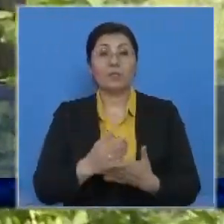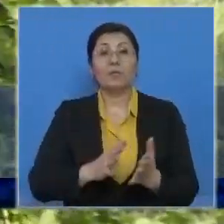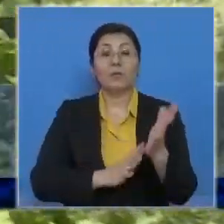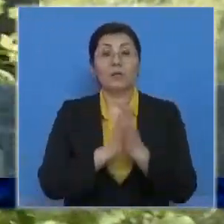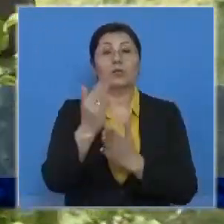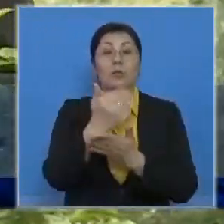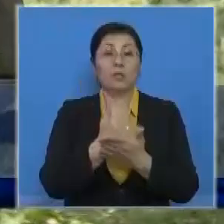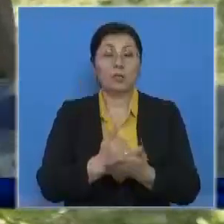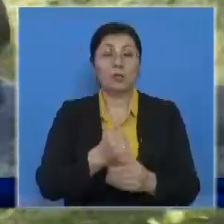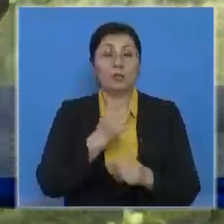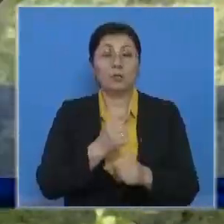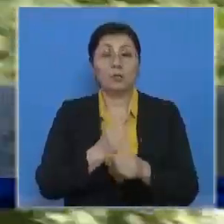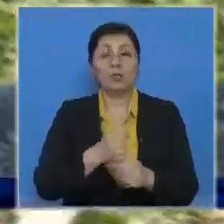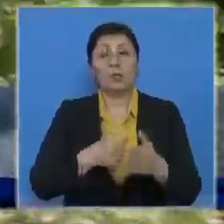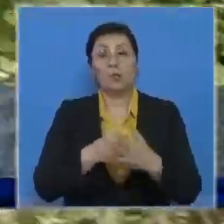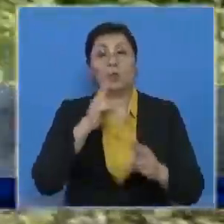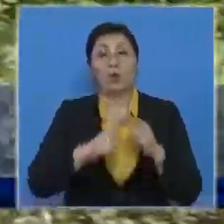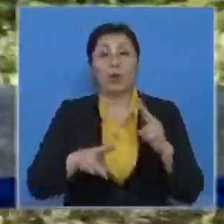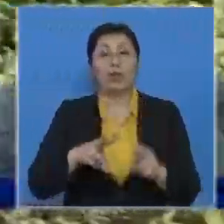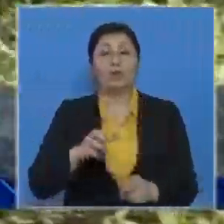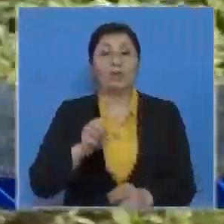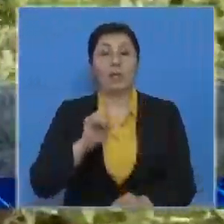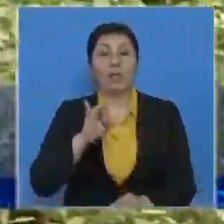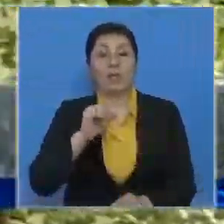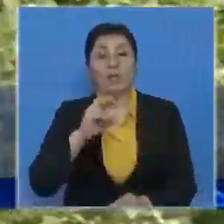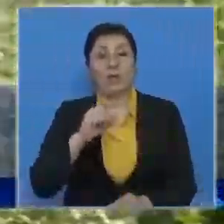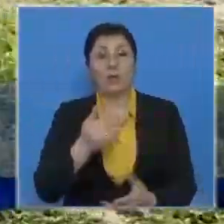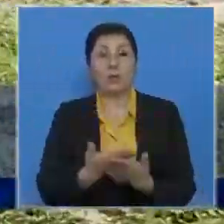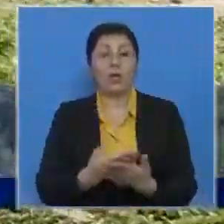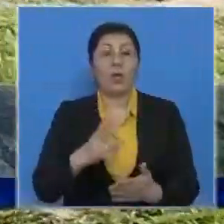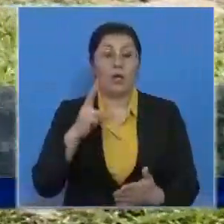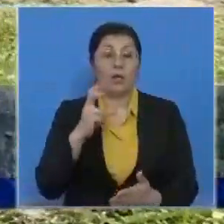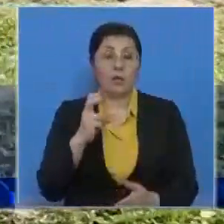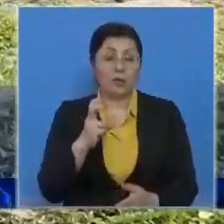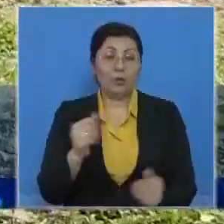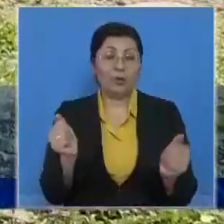жұмыстары маусым айының аяғына дейін жалғасады. Қаланың сәнін келтіру үшін 200-ге тарта